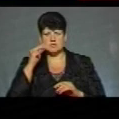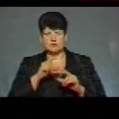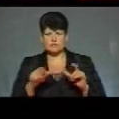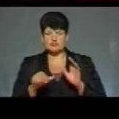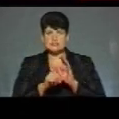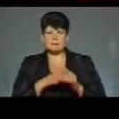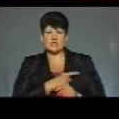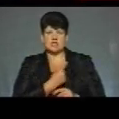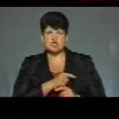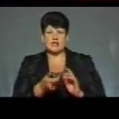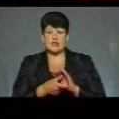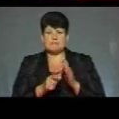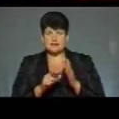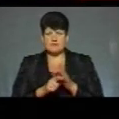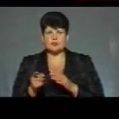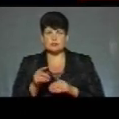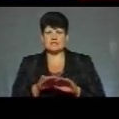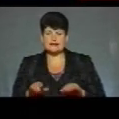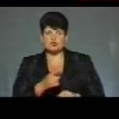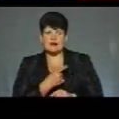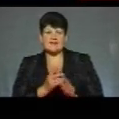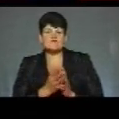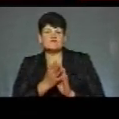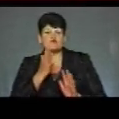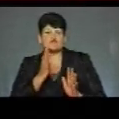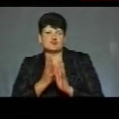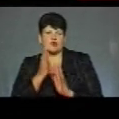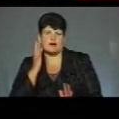для прививок Тернопільської міської дитячої лікарні черги.